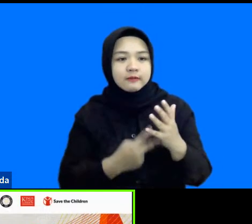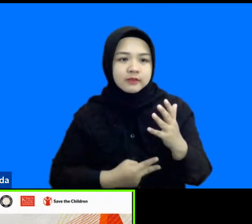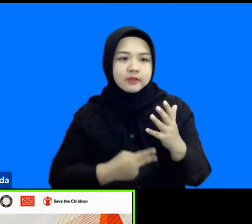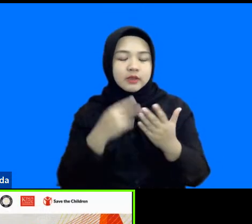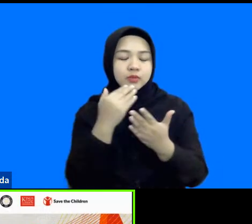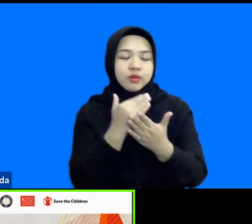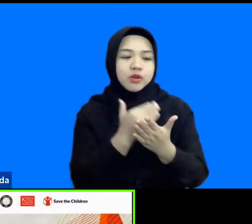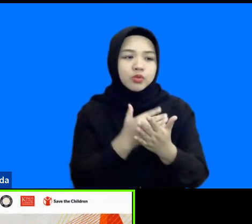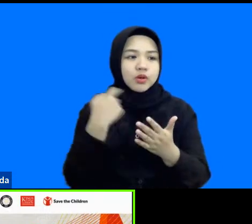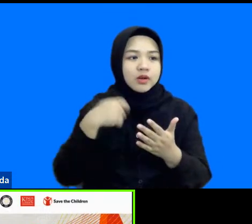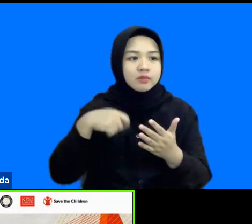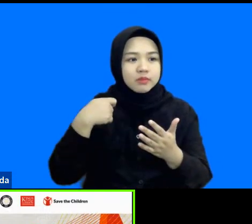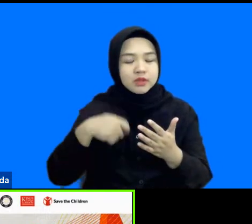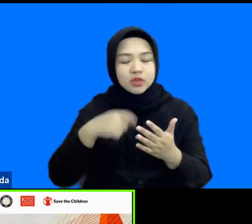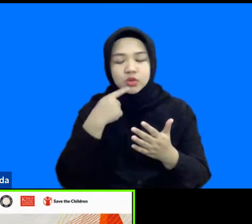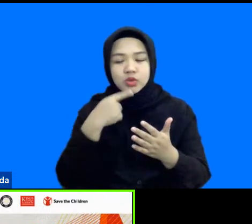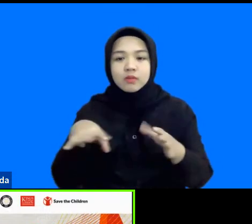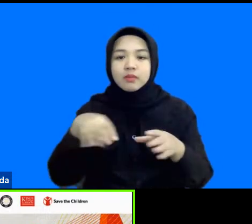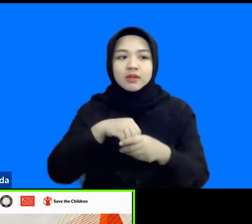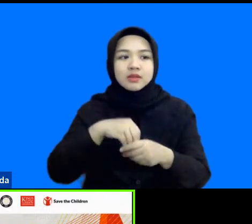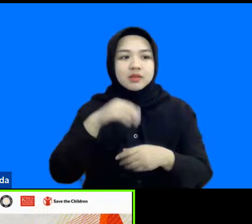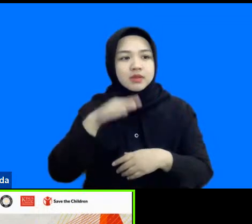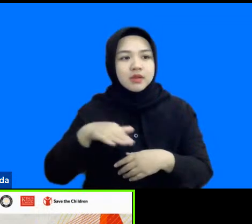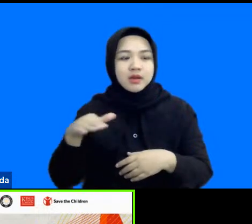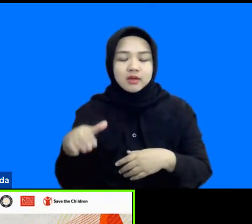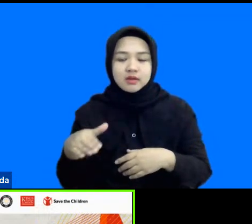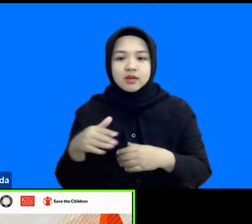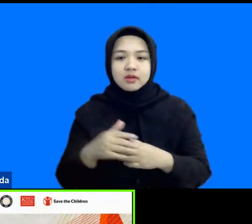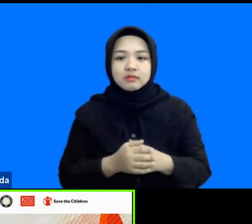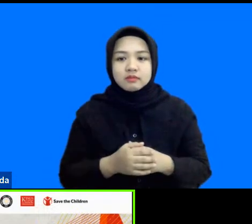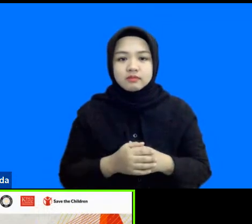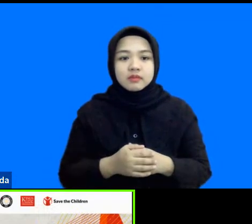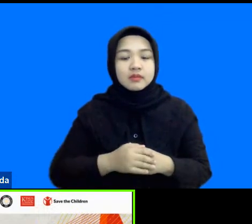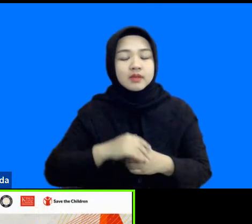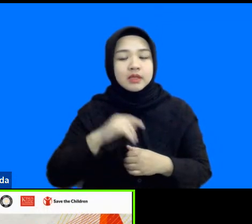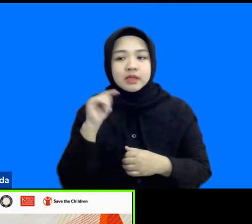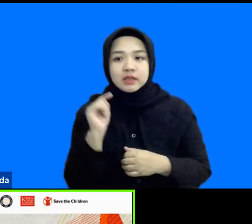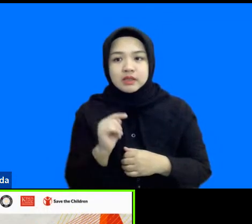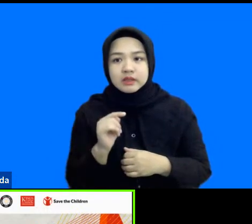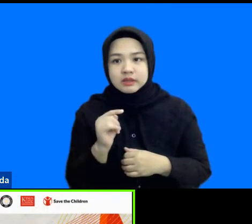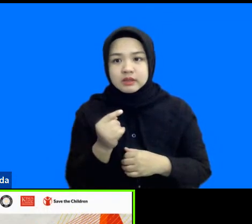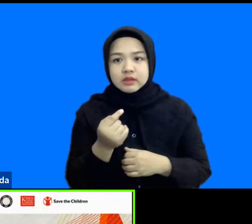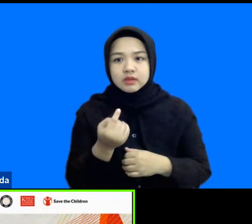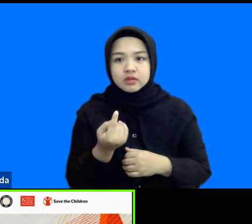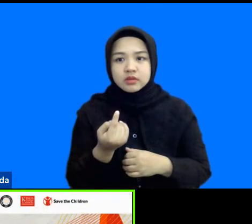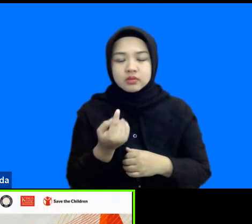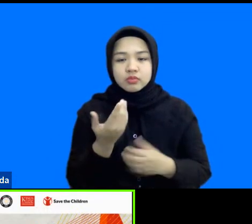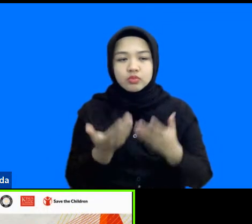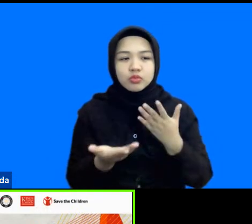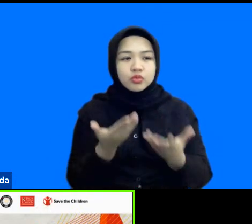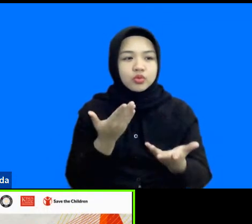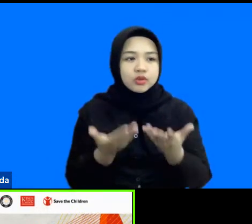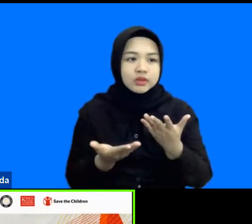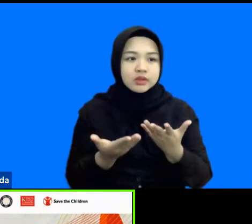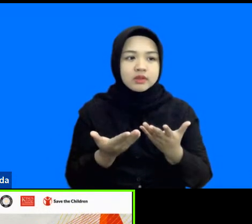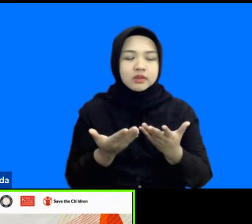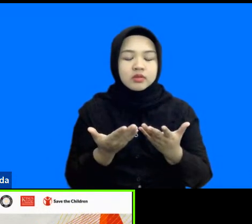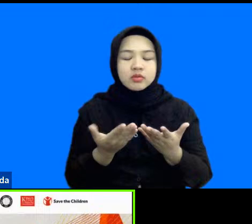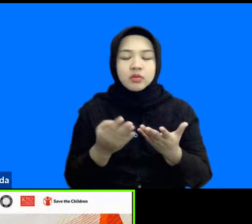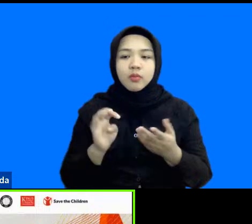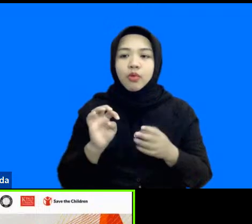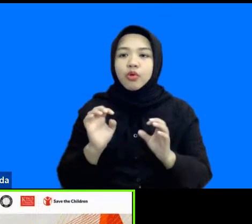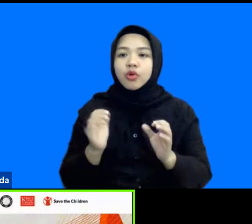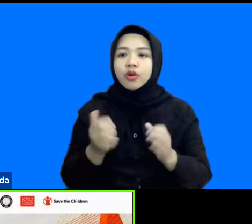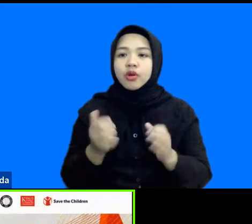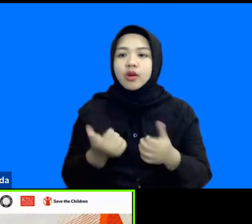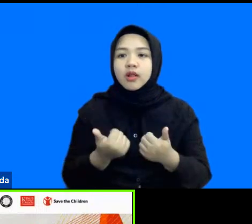peraturan menteri tentang partisipasi anak gitu ya. Nah, ini juga apa akan mungkin menjadi salah satu model